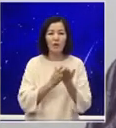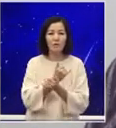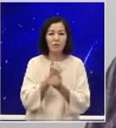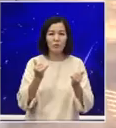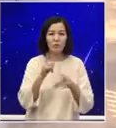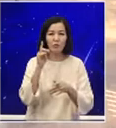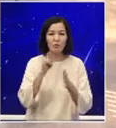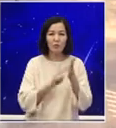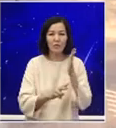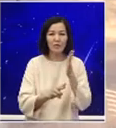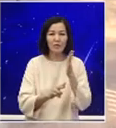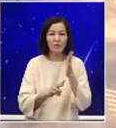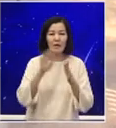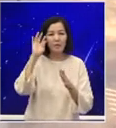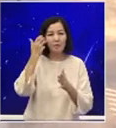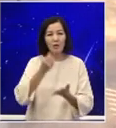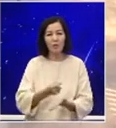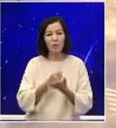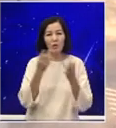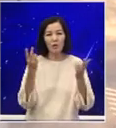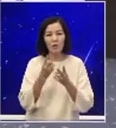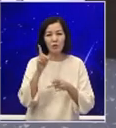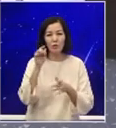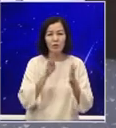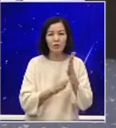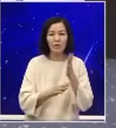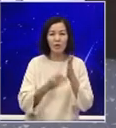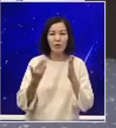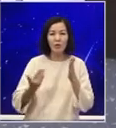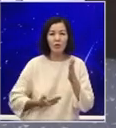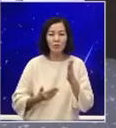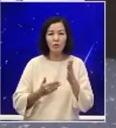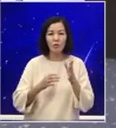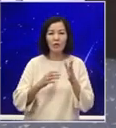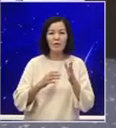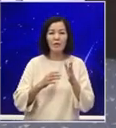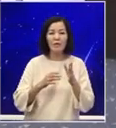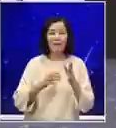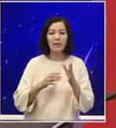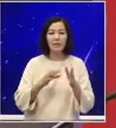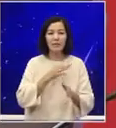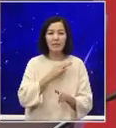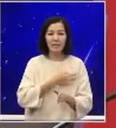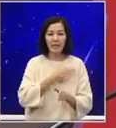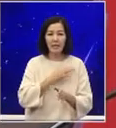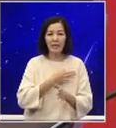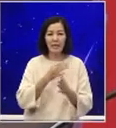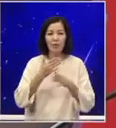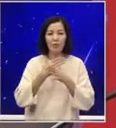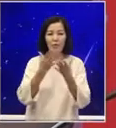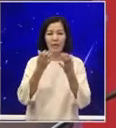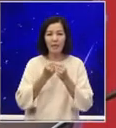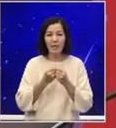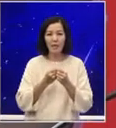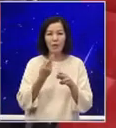Ішінде 180-ге жуығына психологиялық қолдау қажет болса, ал 190 тұрғын заңгердің көмегіне жүгінген. Еске сала кетейік, бұл орталық